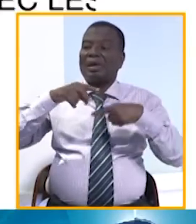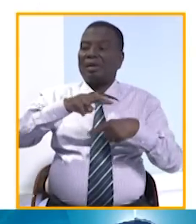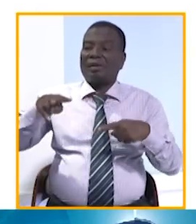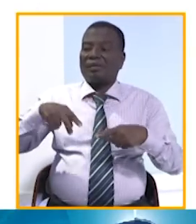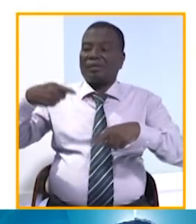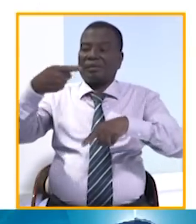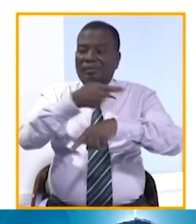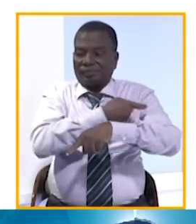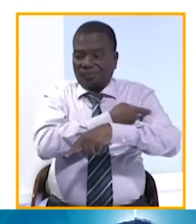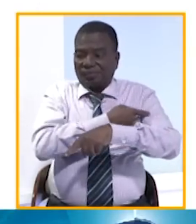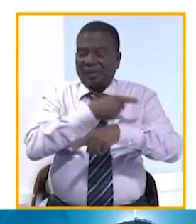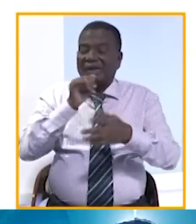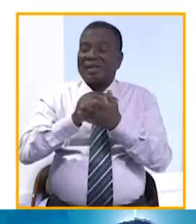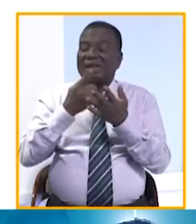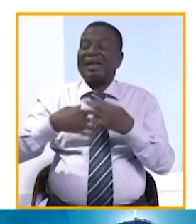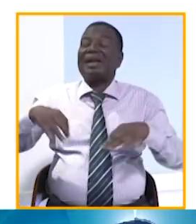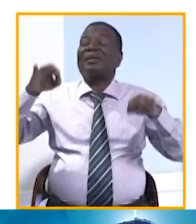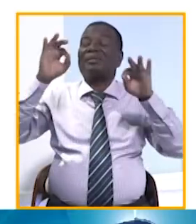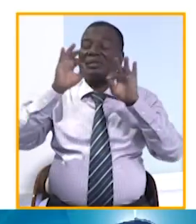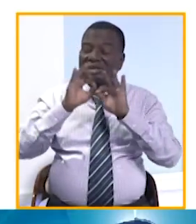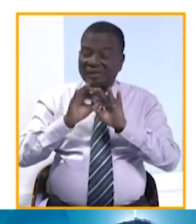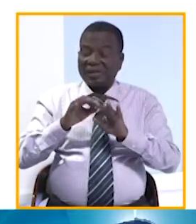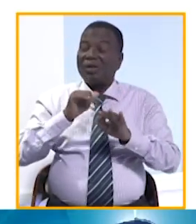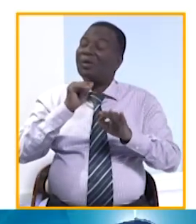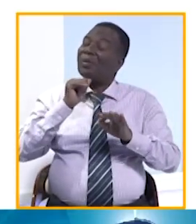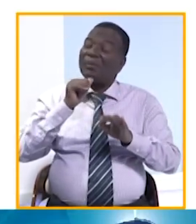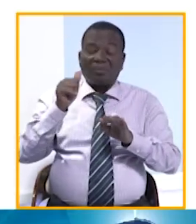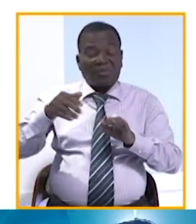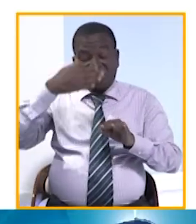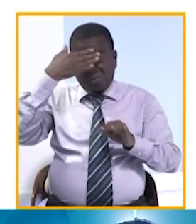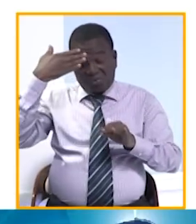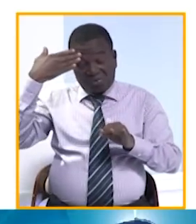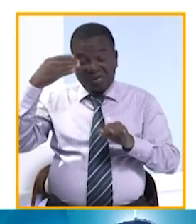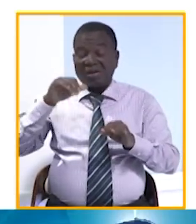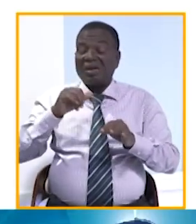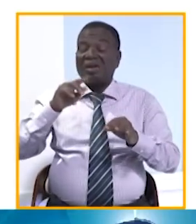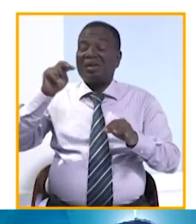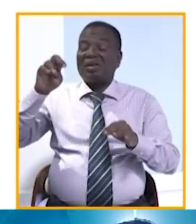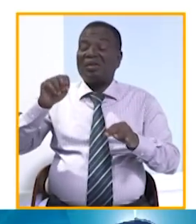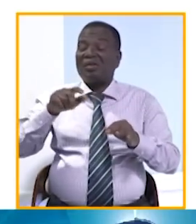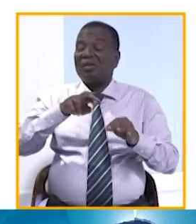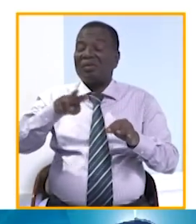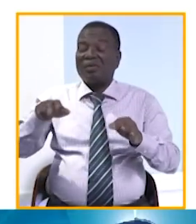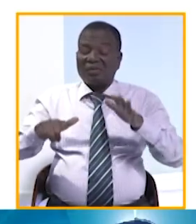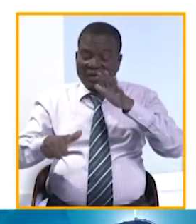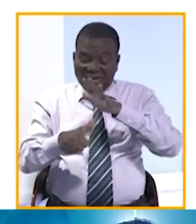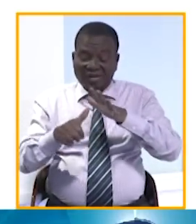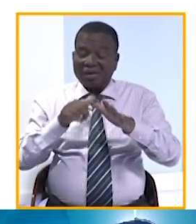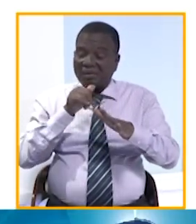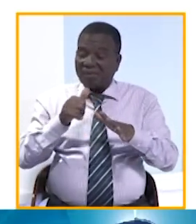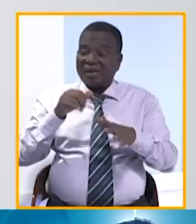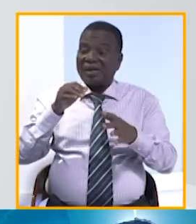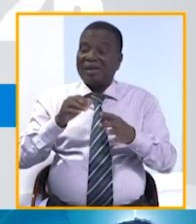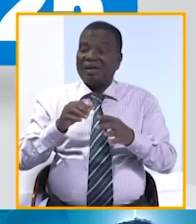du 29 novembre 2022, la Côte d'Ivoire compte donc 87 886 cas confirmés, dont 87 046